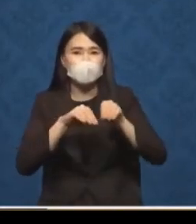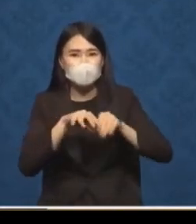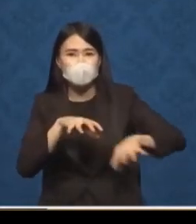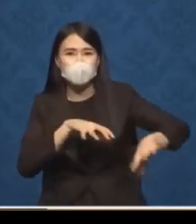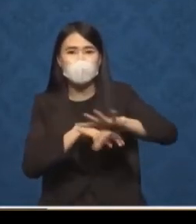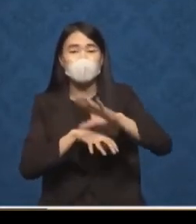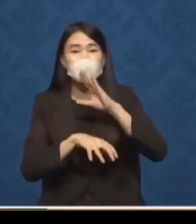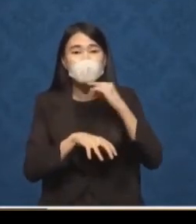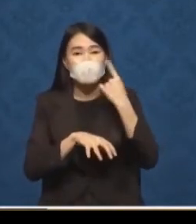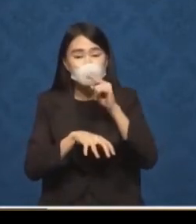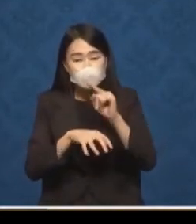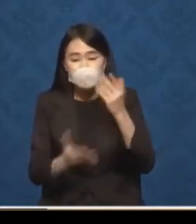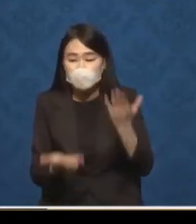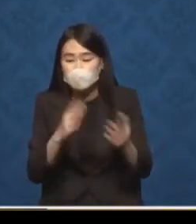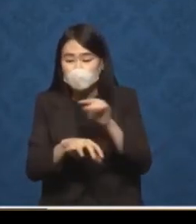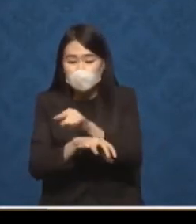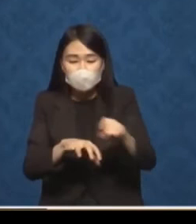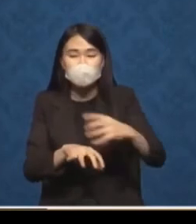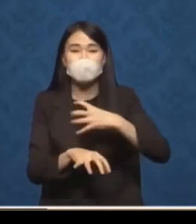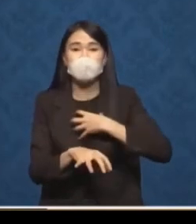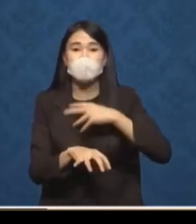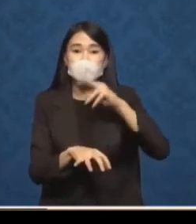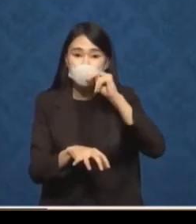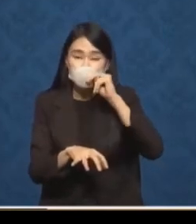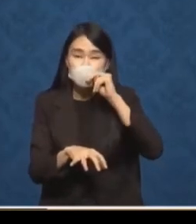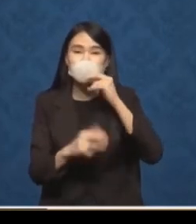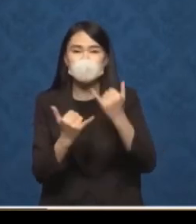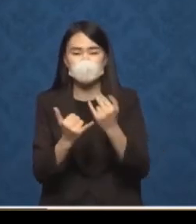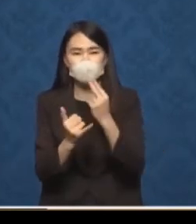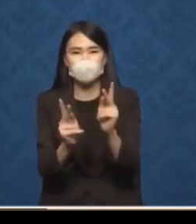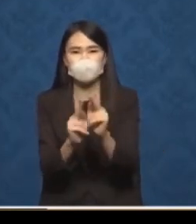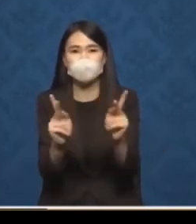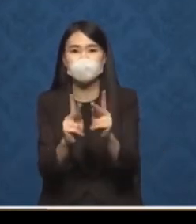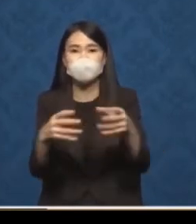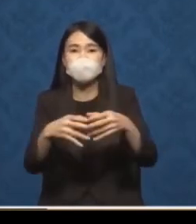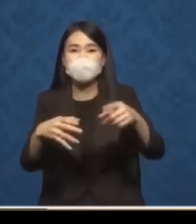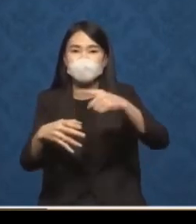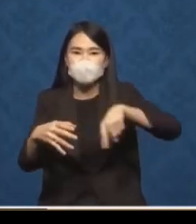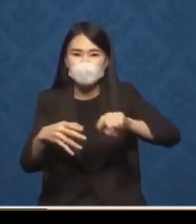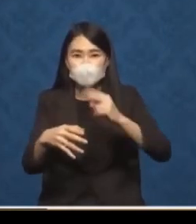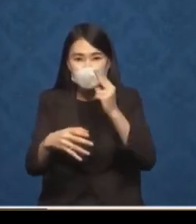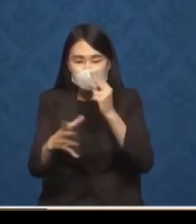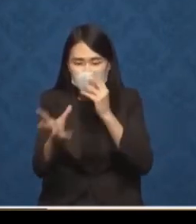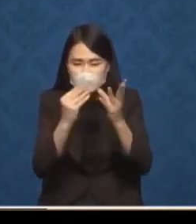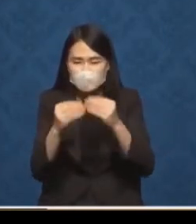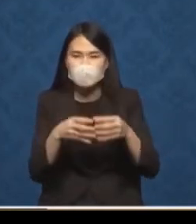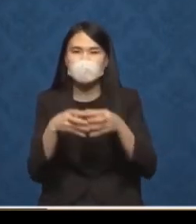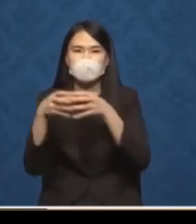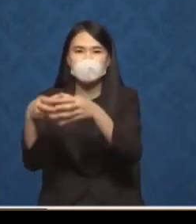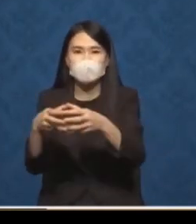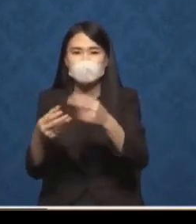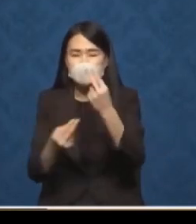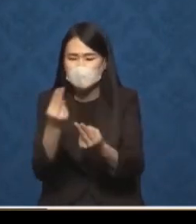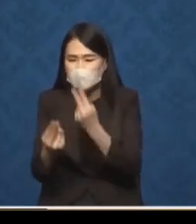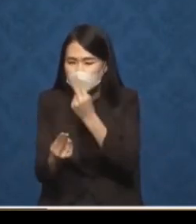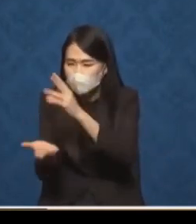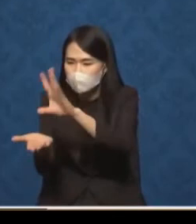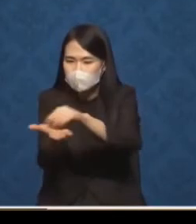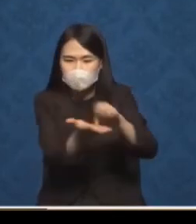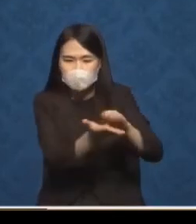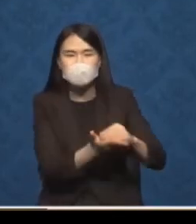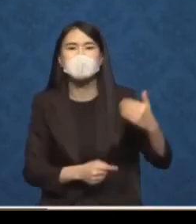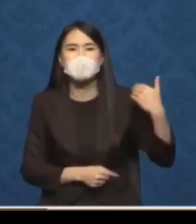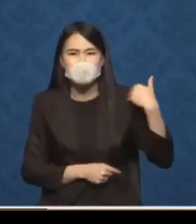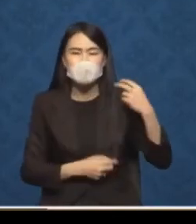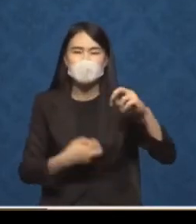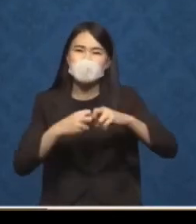องการน้ำเป็นอย่างสูงทางคณะกรรมการได้ศึกษาได้ลงไปในพื้นที่และก็ได้เก็บรวบ